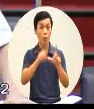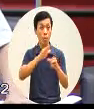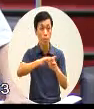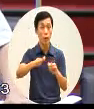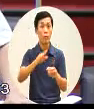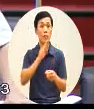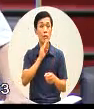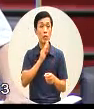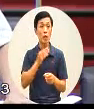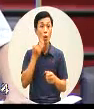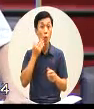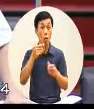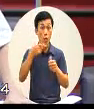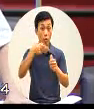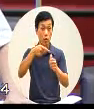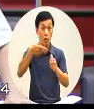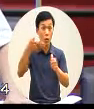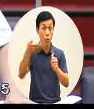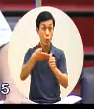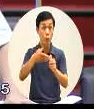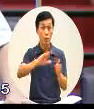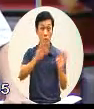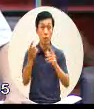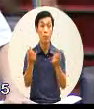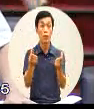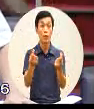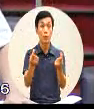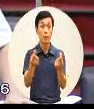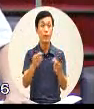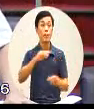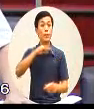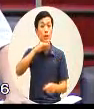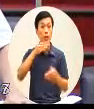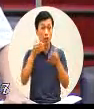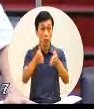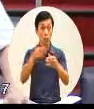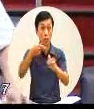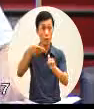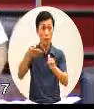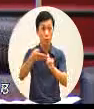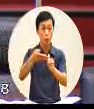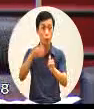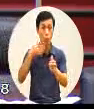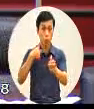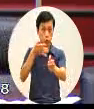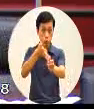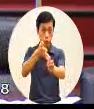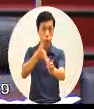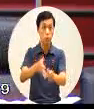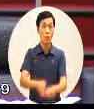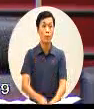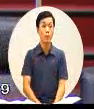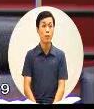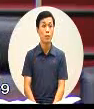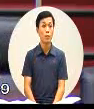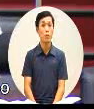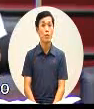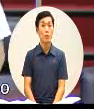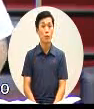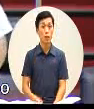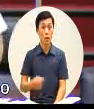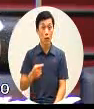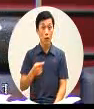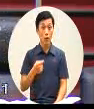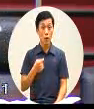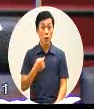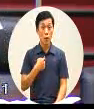尼啦，后尾办教唔是这简单啦。他拄好等下吼，我会针对教育问题跟你请教，好，请坐。 谢谢。 这个本色